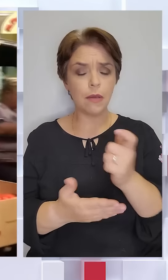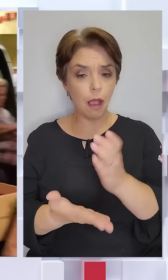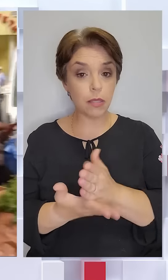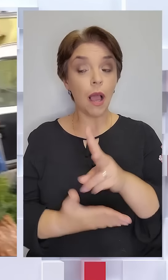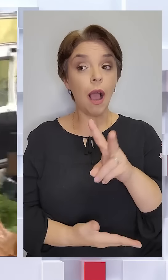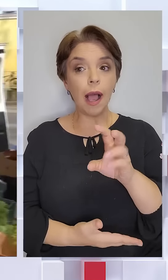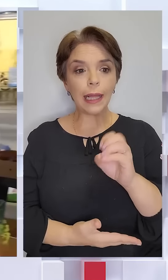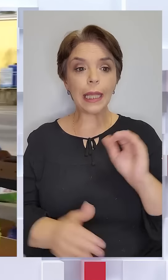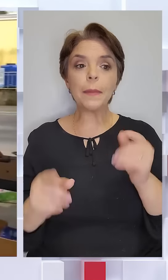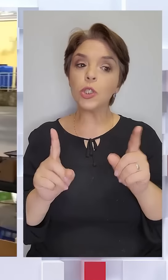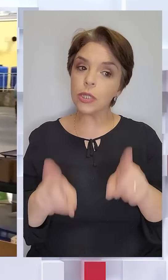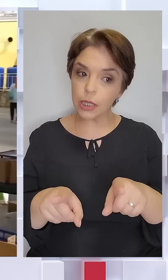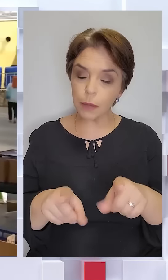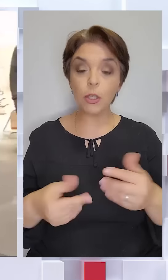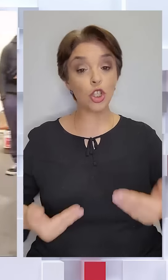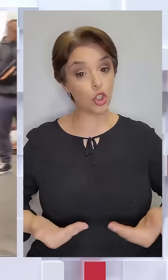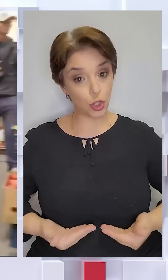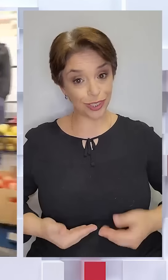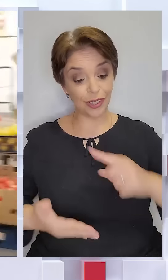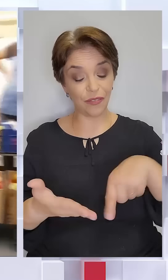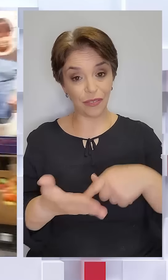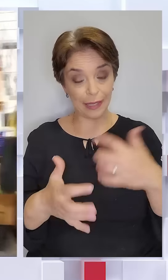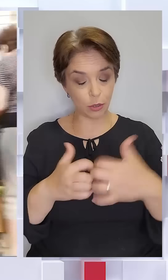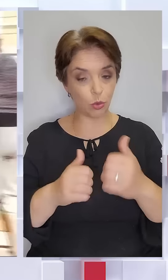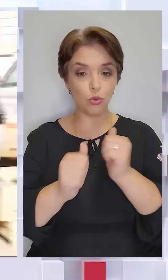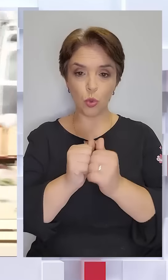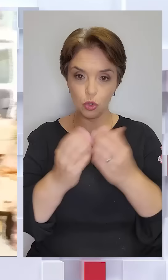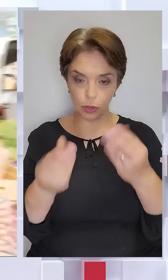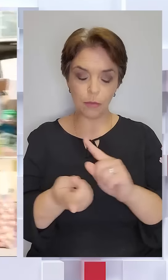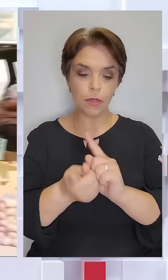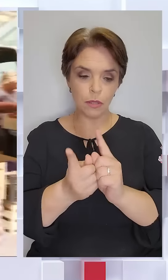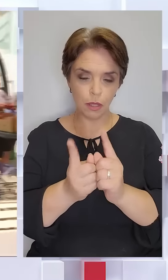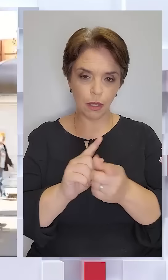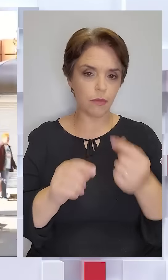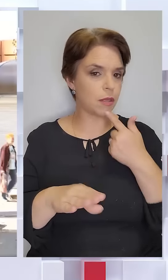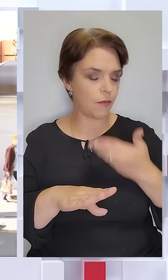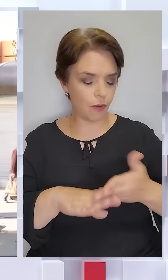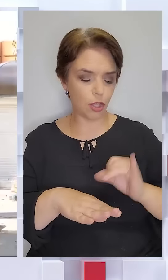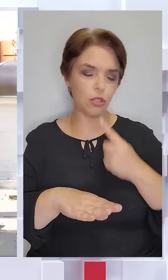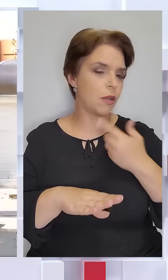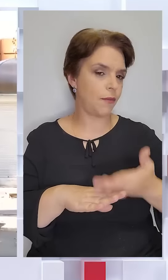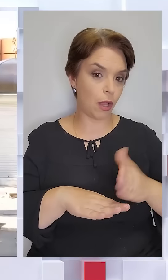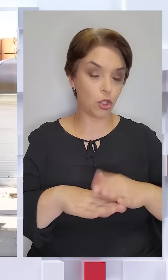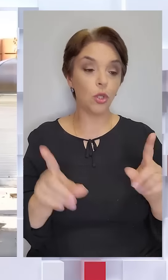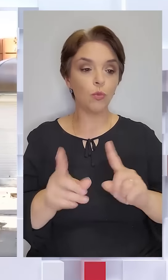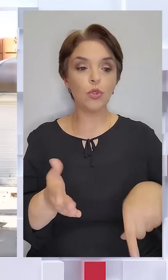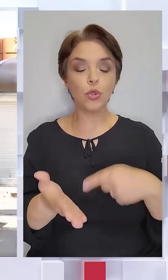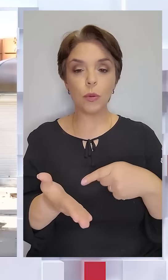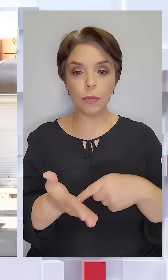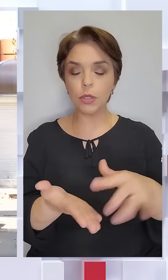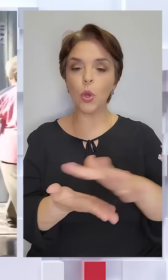газ, але менше з тим, жити в Херсоні з кожним днем стає все важче і важче. Тому що